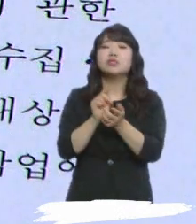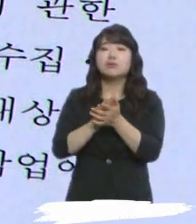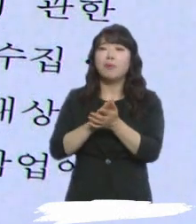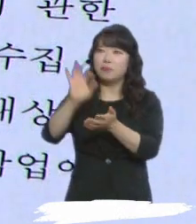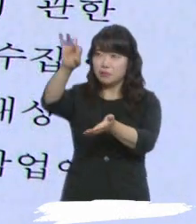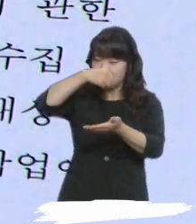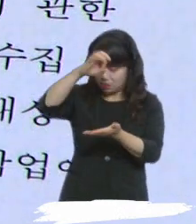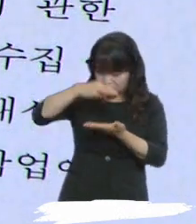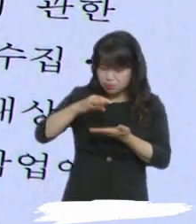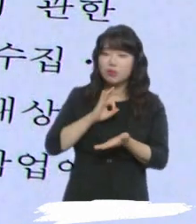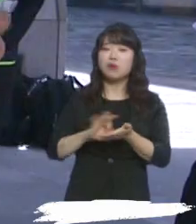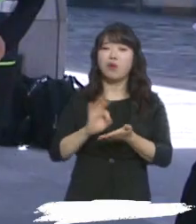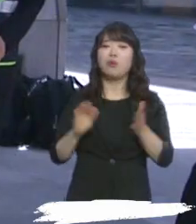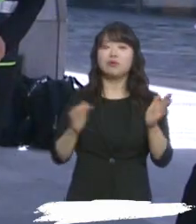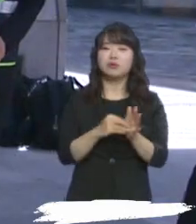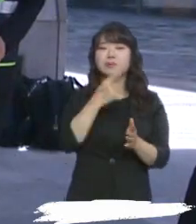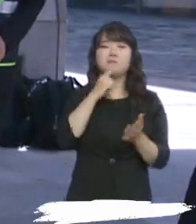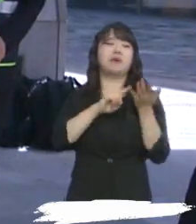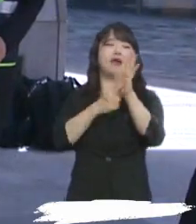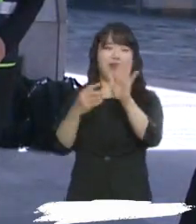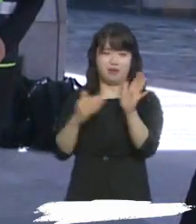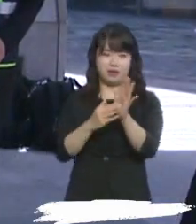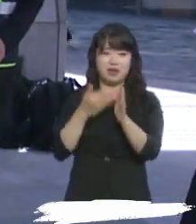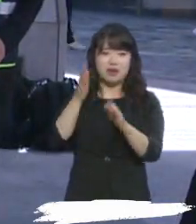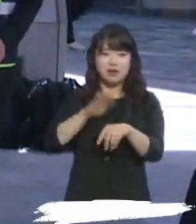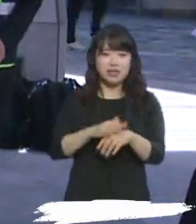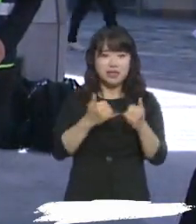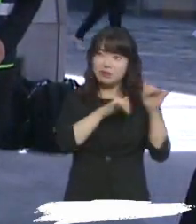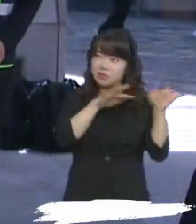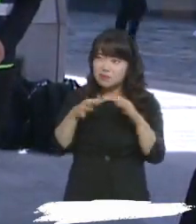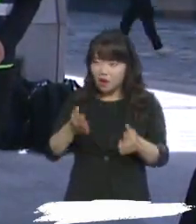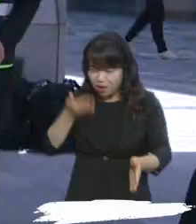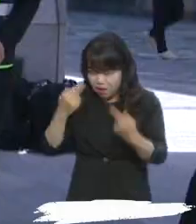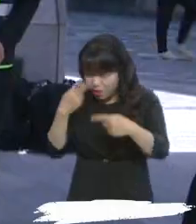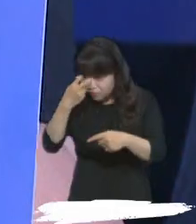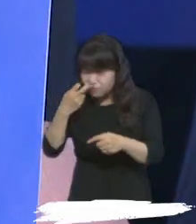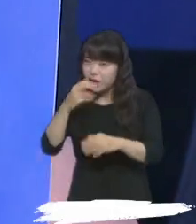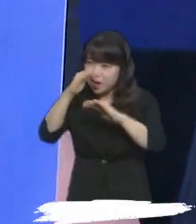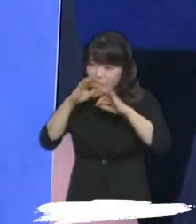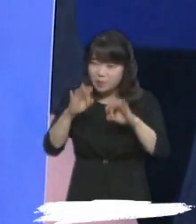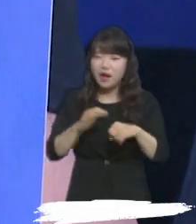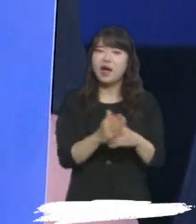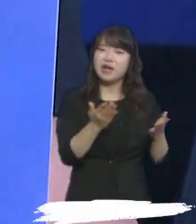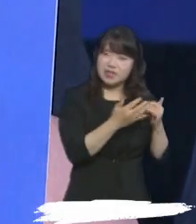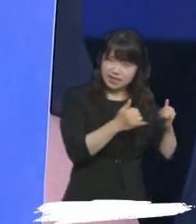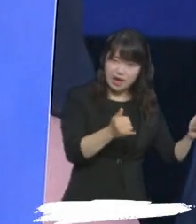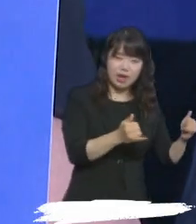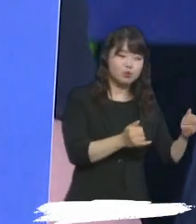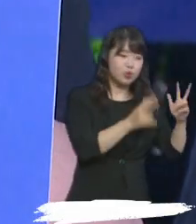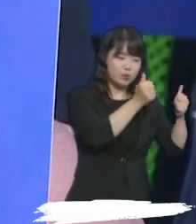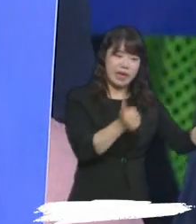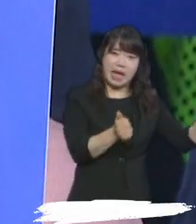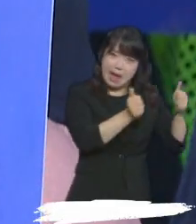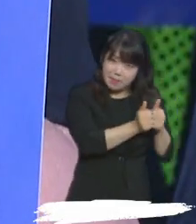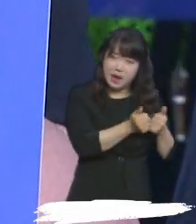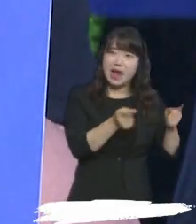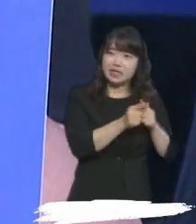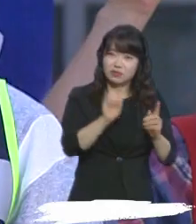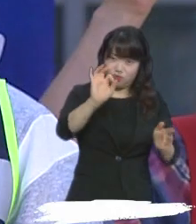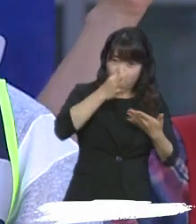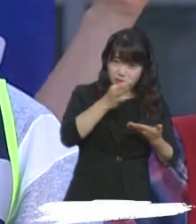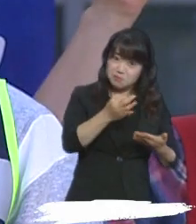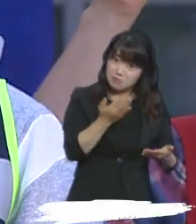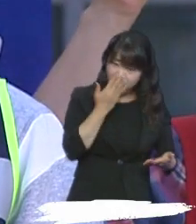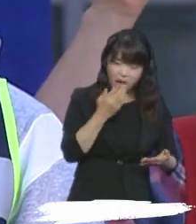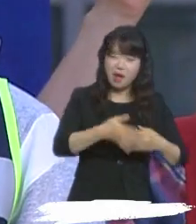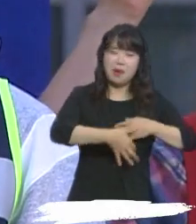설명입니다. 그러나 주민감사 조사관들은 대체 인력인 현장 소장이 노동자와 같은 임금 처리가 될 수 없다고